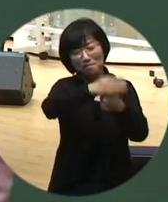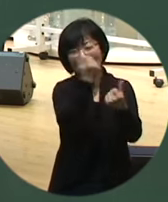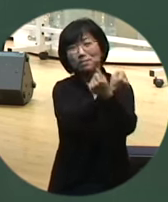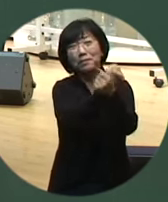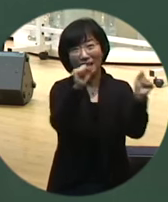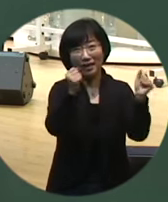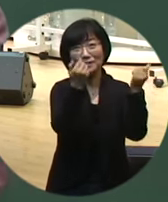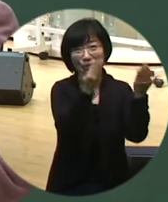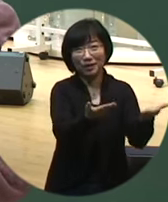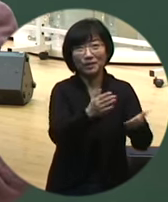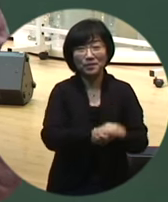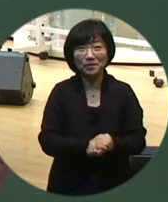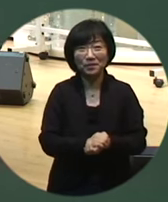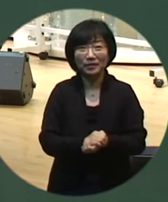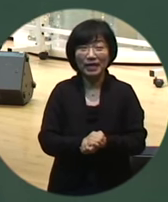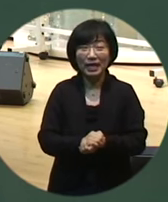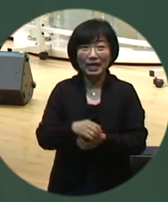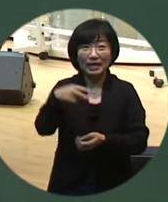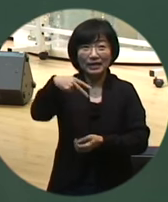잉태의 아들을 낳을 것이요 그 이름을